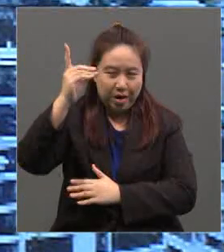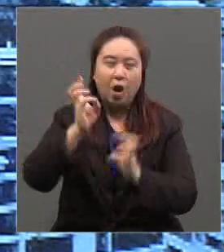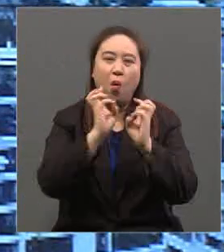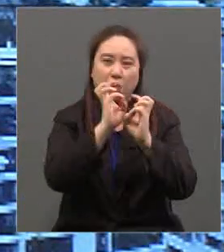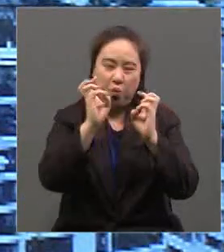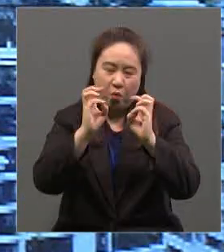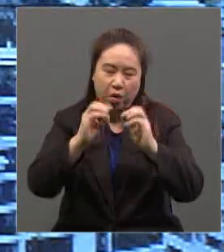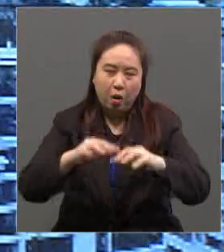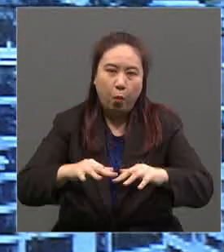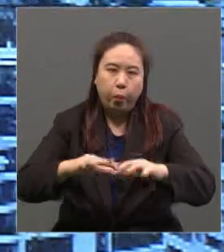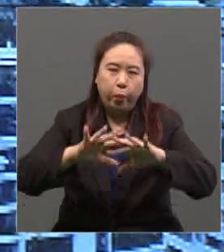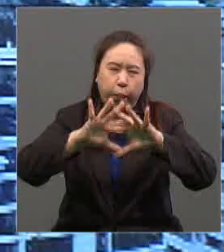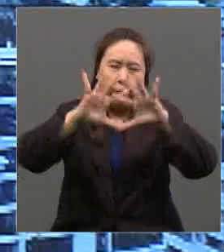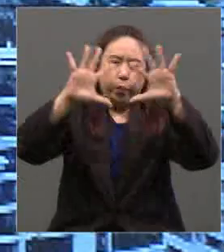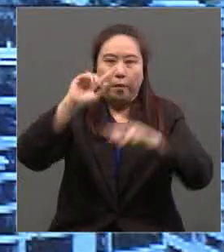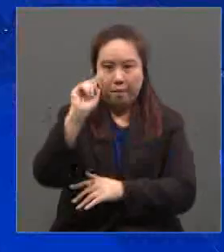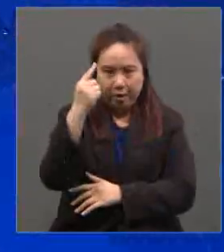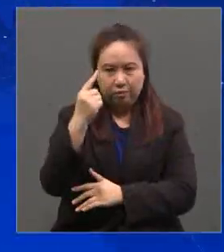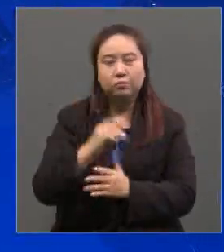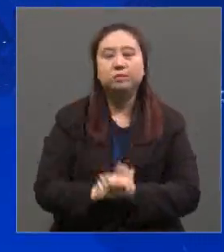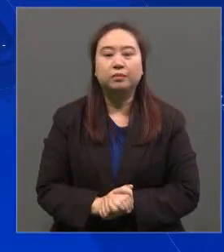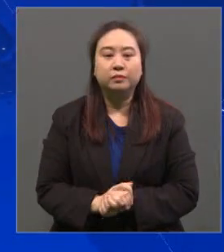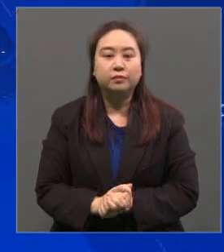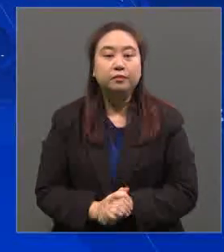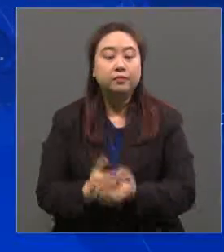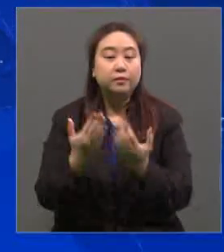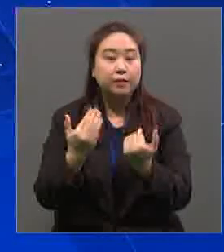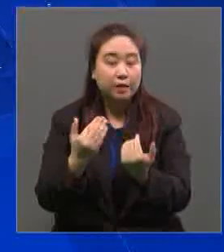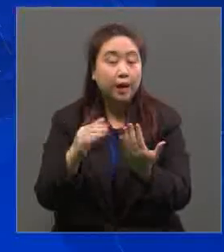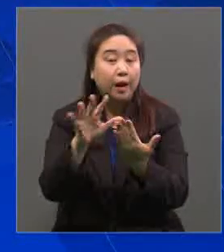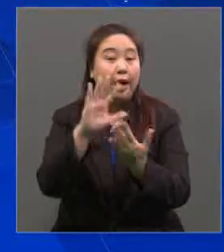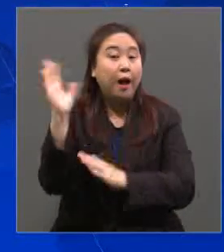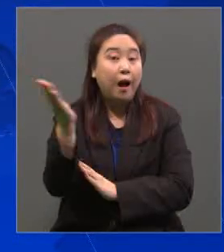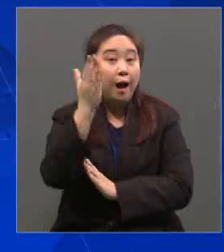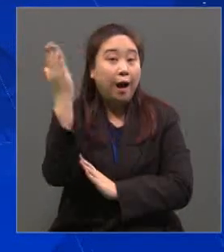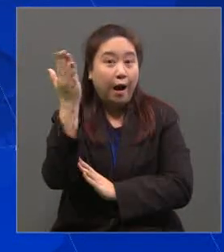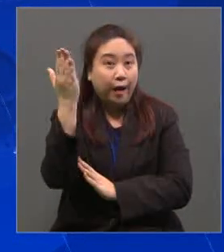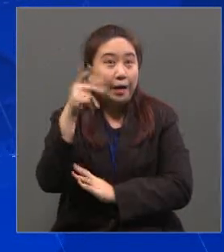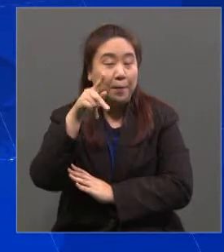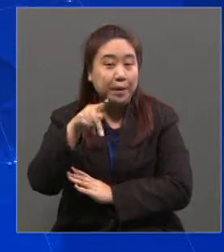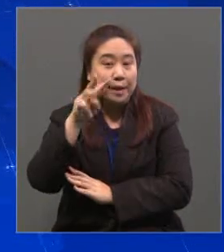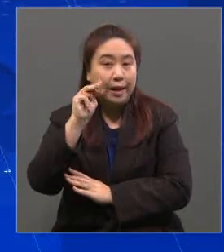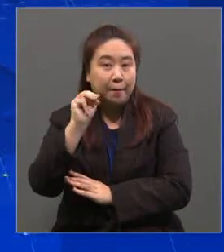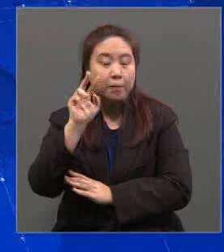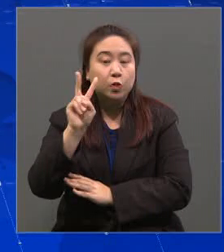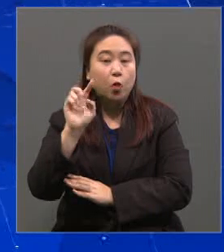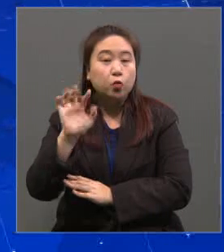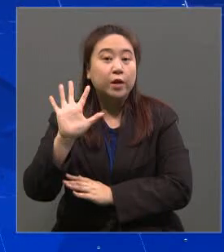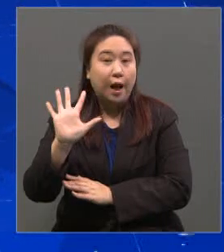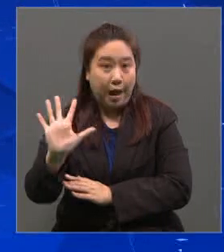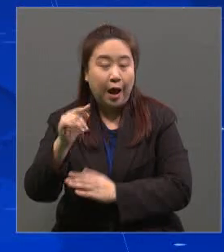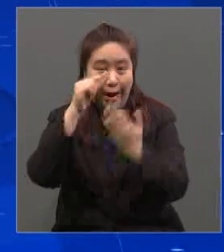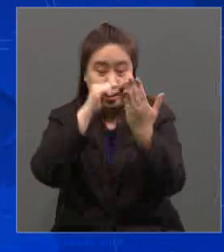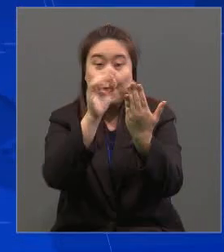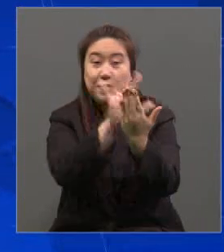จะกลับมาสูงขึ้นครับภาพรวมของคุณภาพอากาศนะครับโดยเฉพาะปริมาณของ PM2.5ในประเทศ